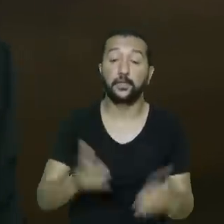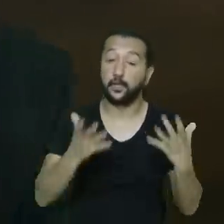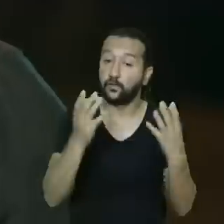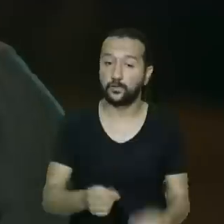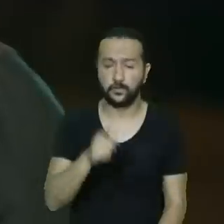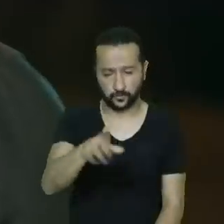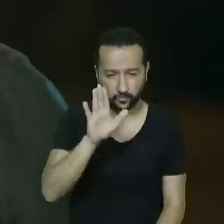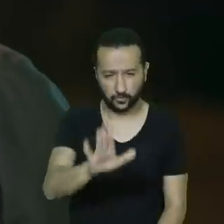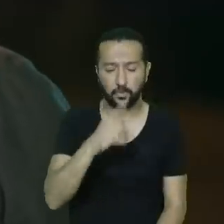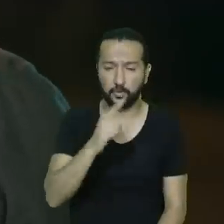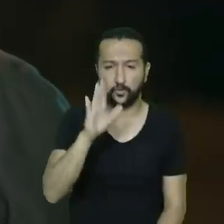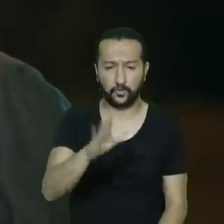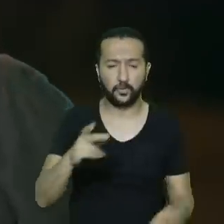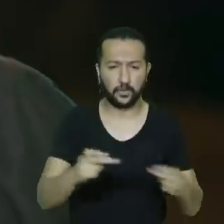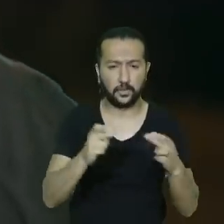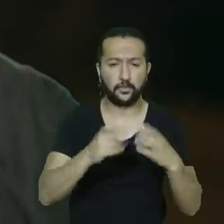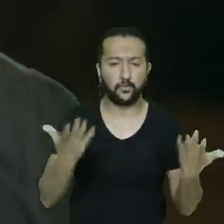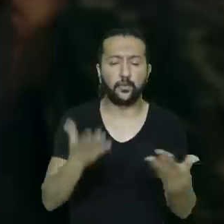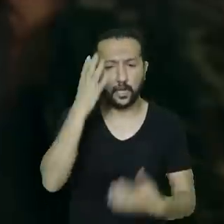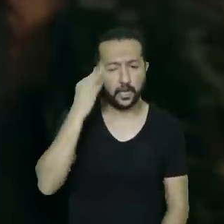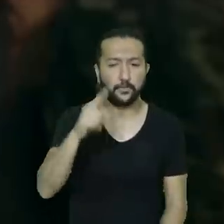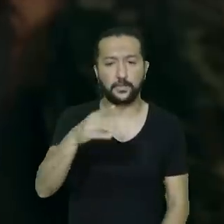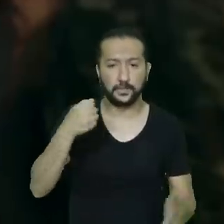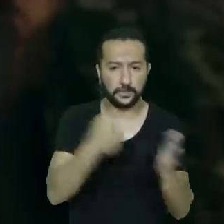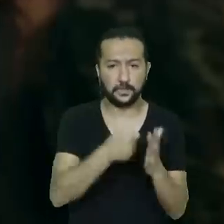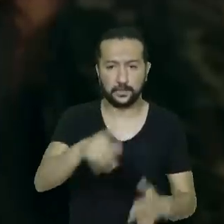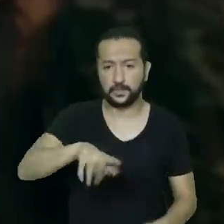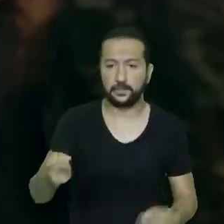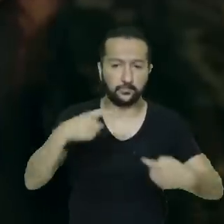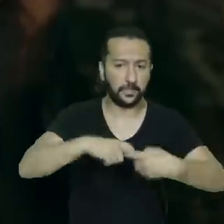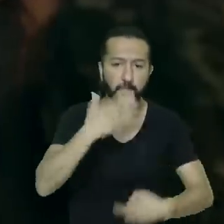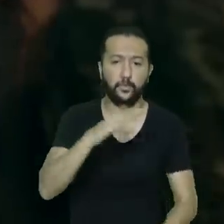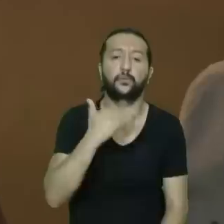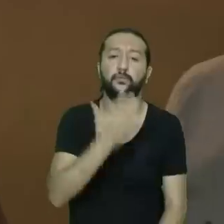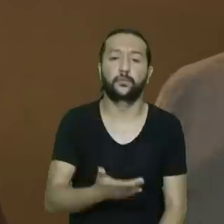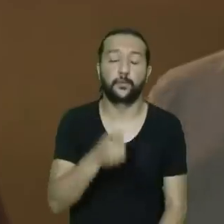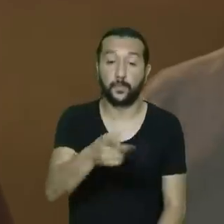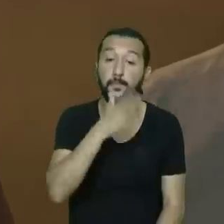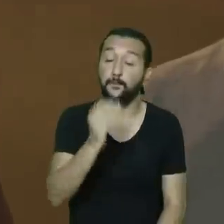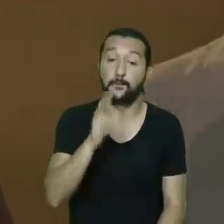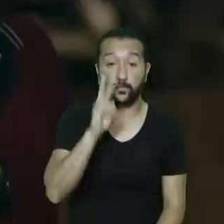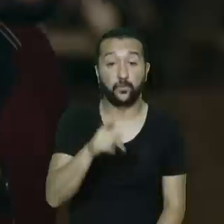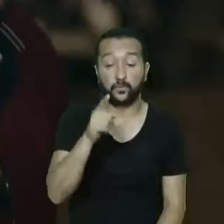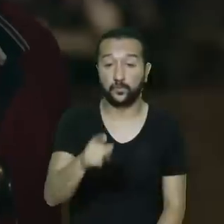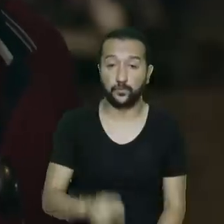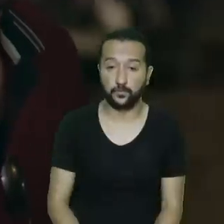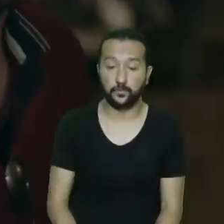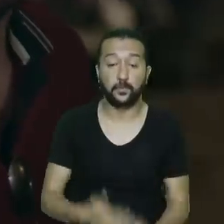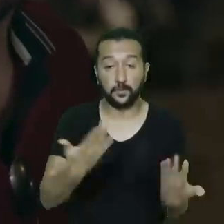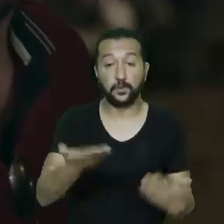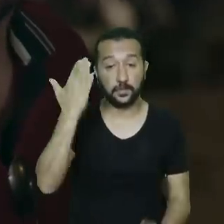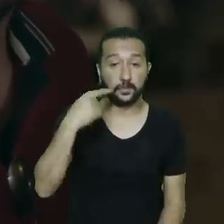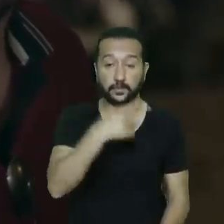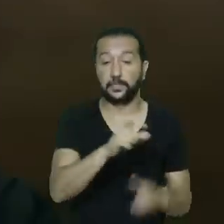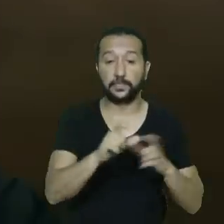olacak Cemil? Dur lan ne? Niye hemen kavga ediyorsunuz? Nereye anlıyorlar be? Heykeli çarpmanla hırsızlığa girmenin ne alakası var? Ne biliyorsun görüm? Geçen